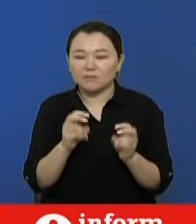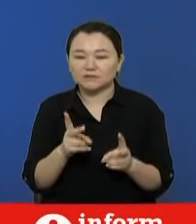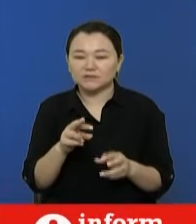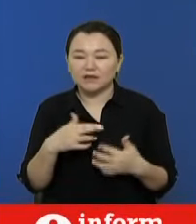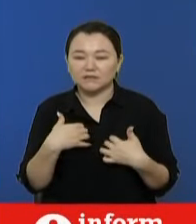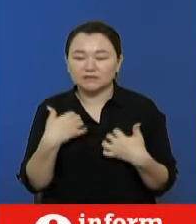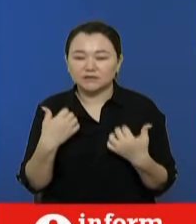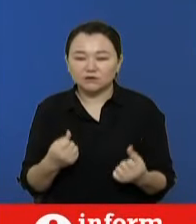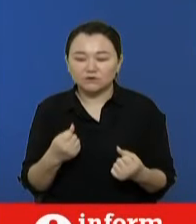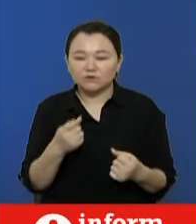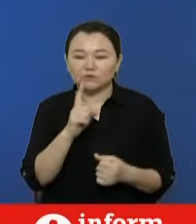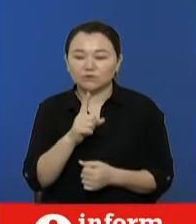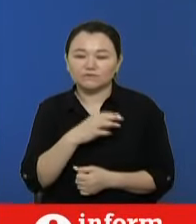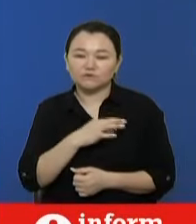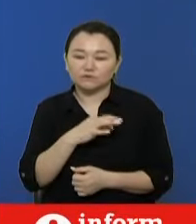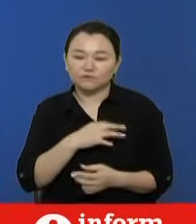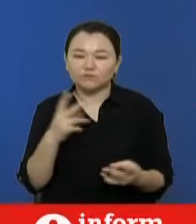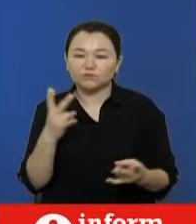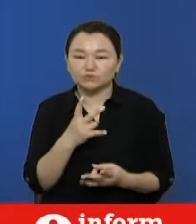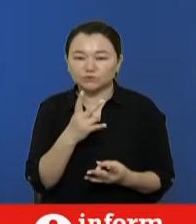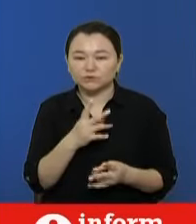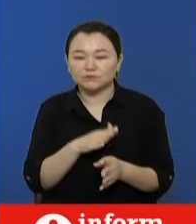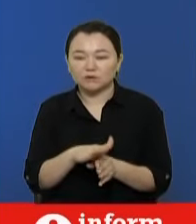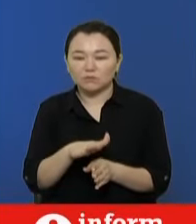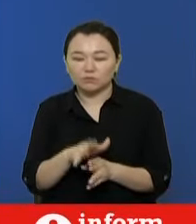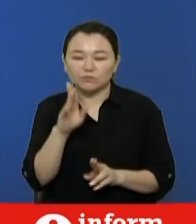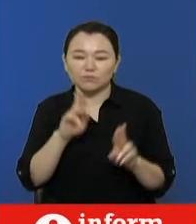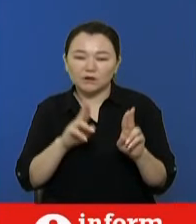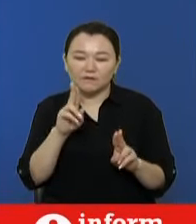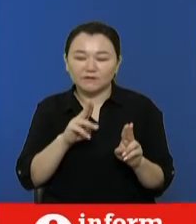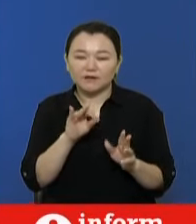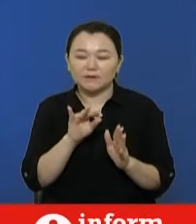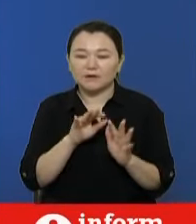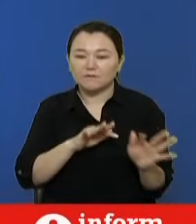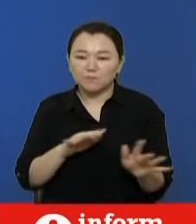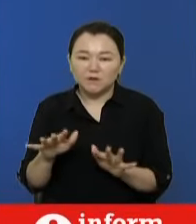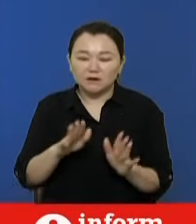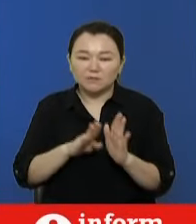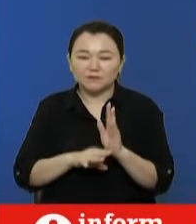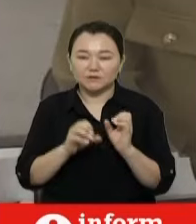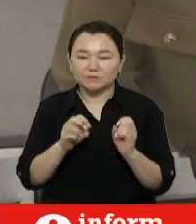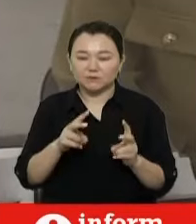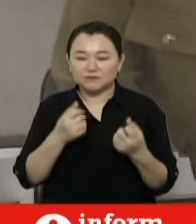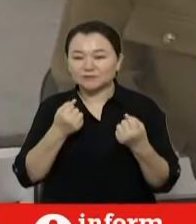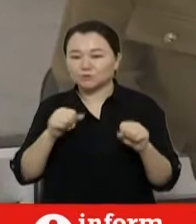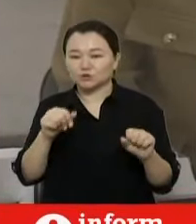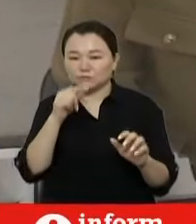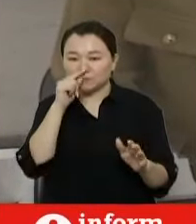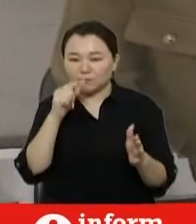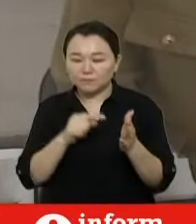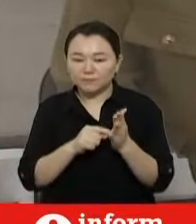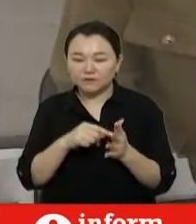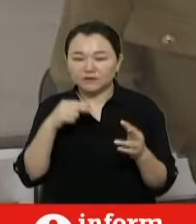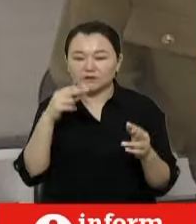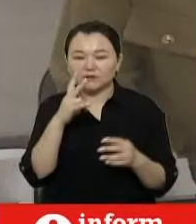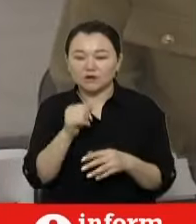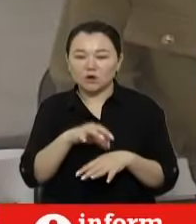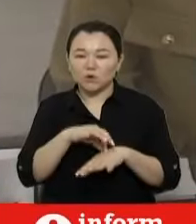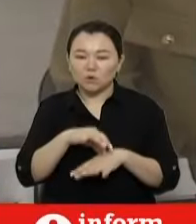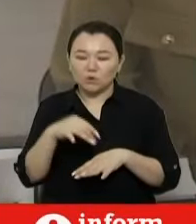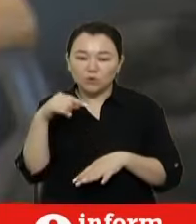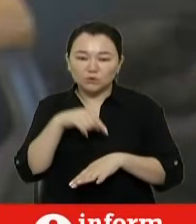здоровья. Но все равно необходимо соблюдать правила и меры безопасности во избежание попадания препарата на кожу или